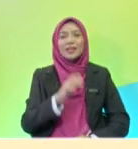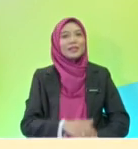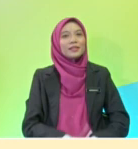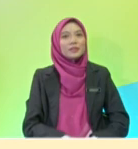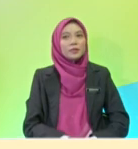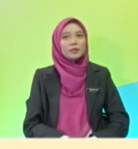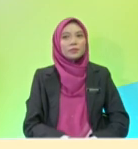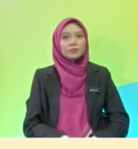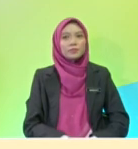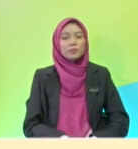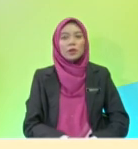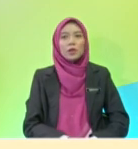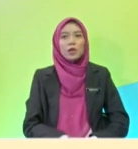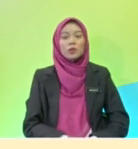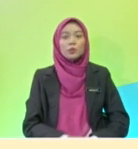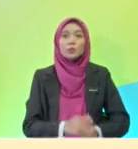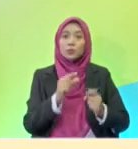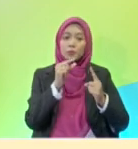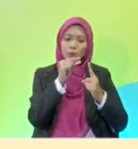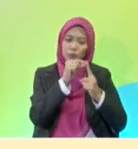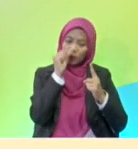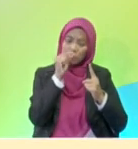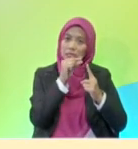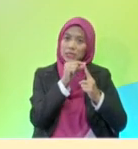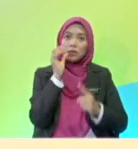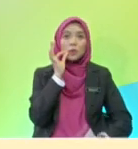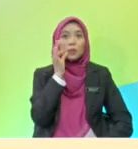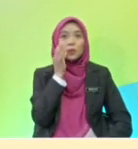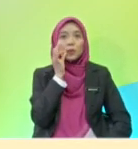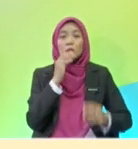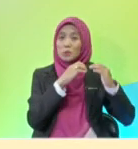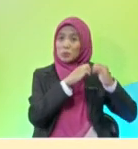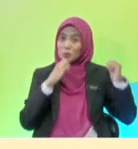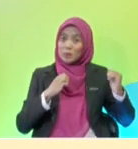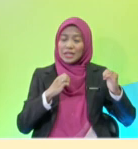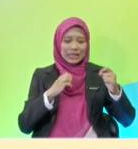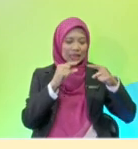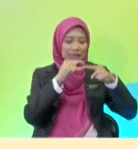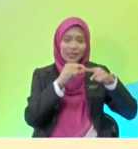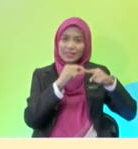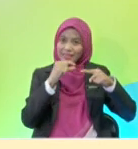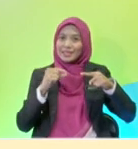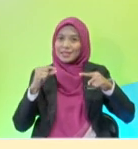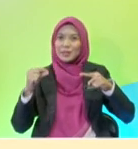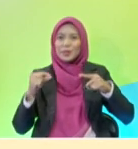jadi satu ayat Duri buah durian tajam Oke kita bagi 5